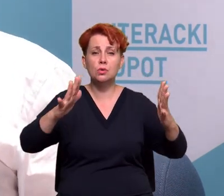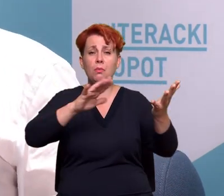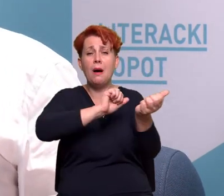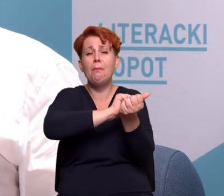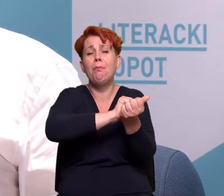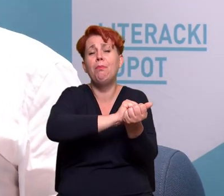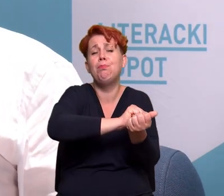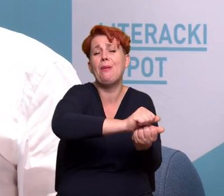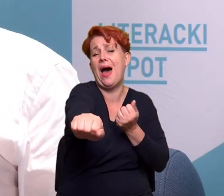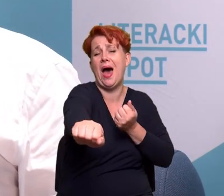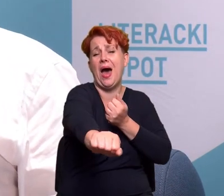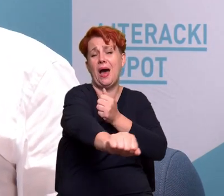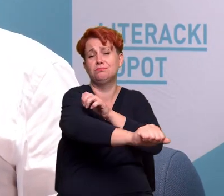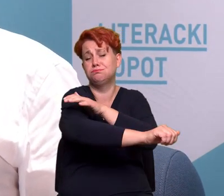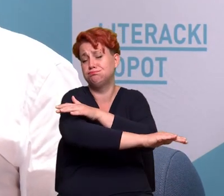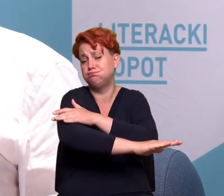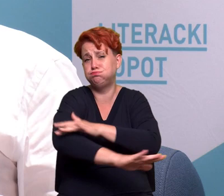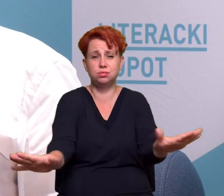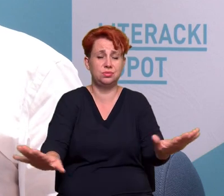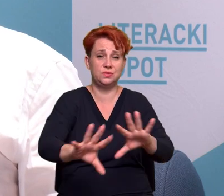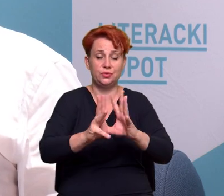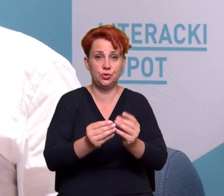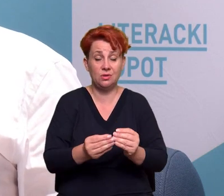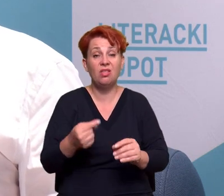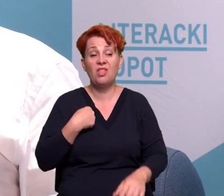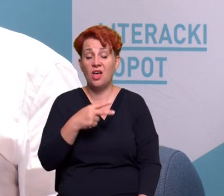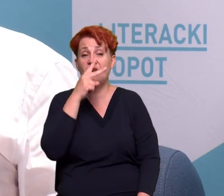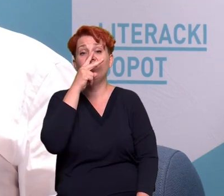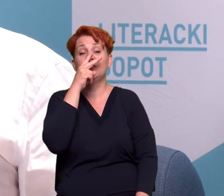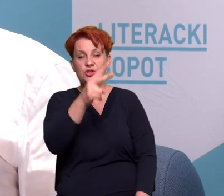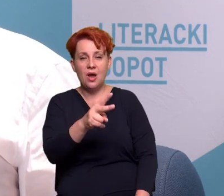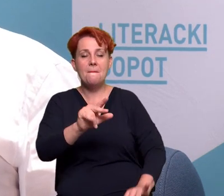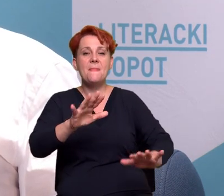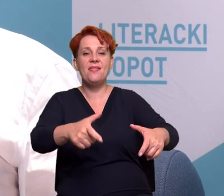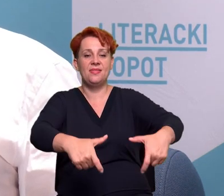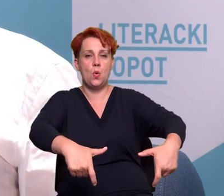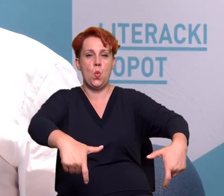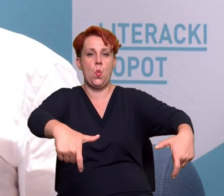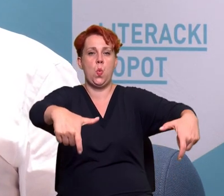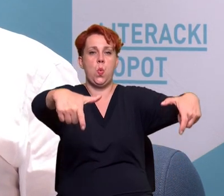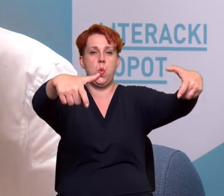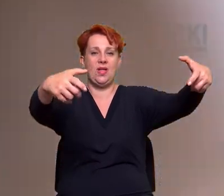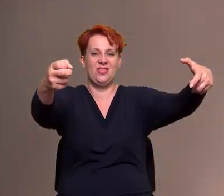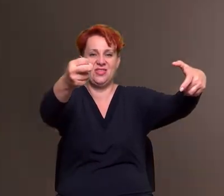zmieciona z powierzchni ziemi. Widziałem też skuwanie napisów